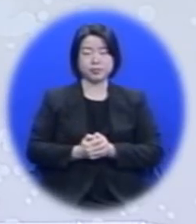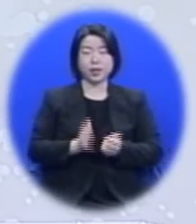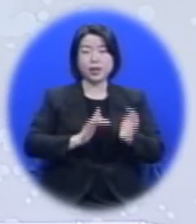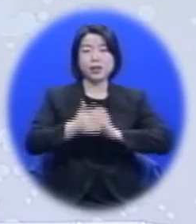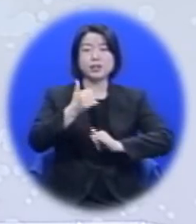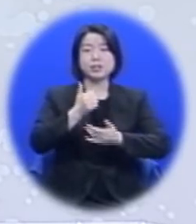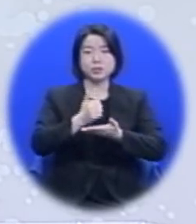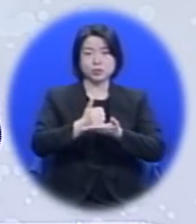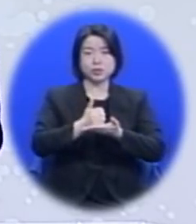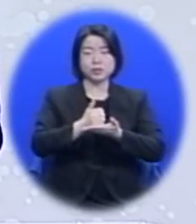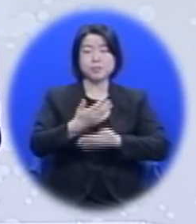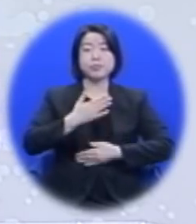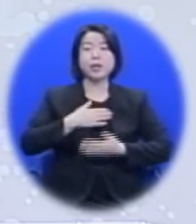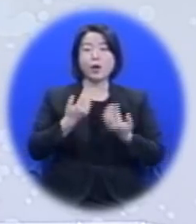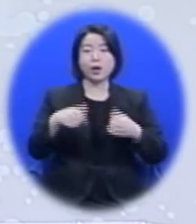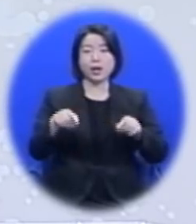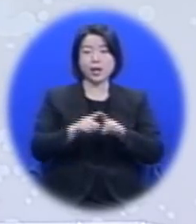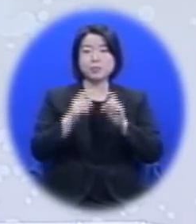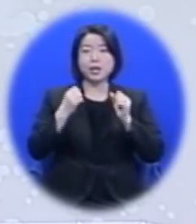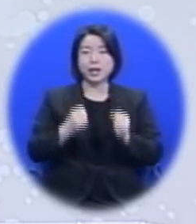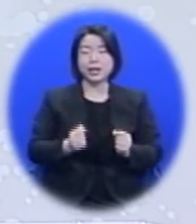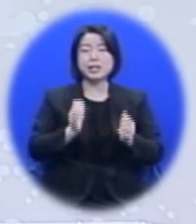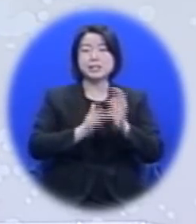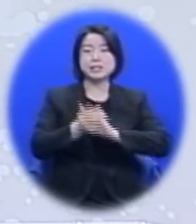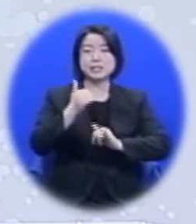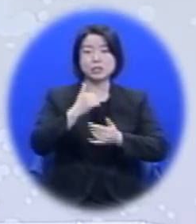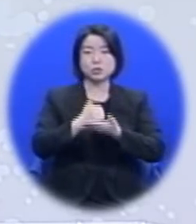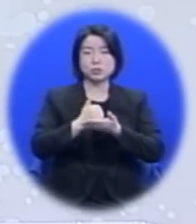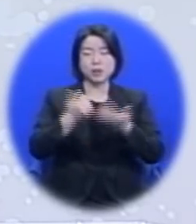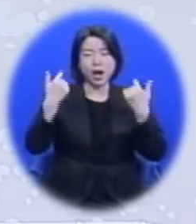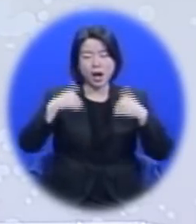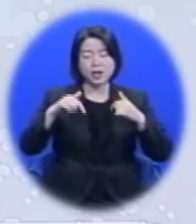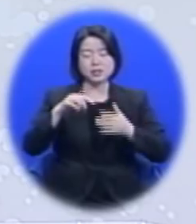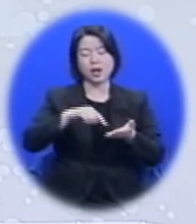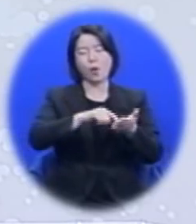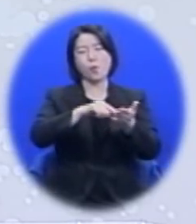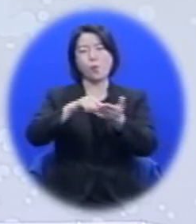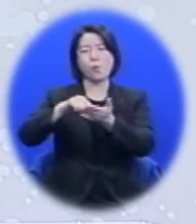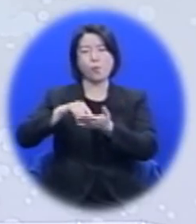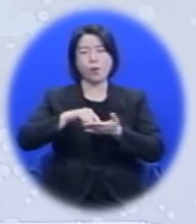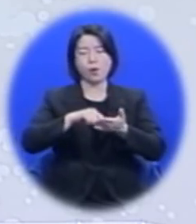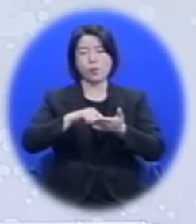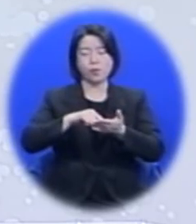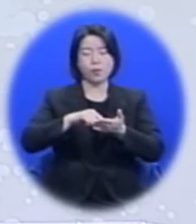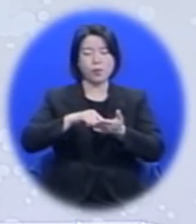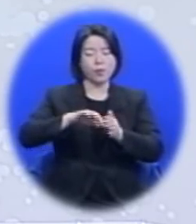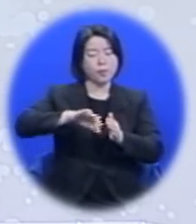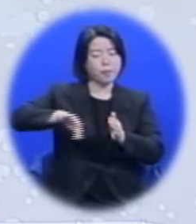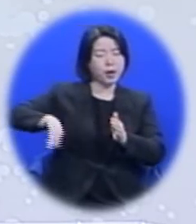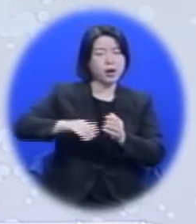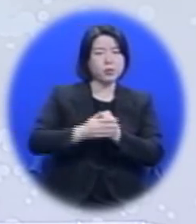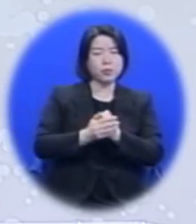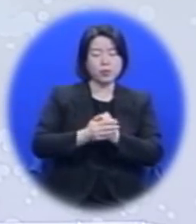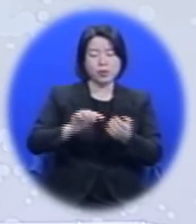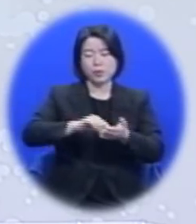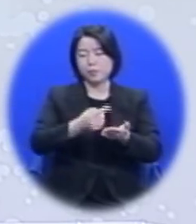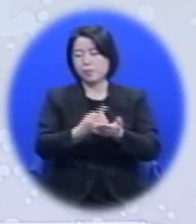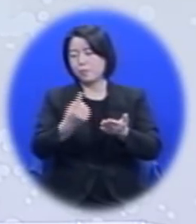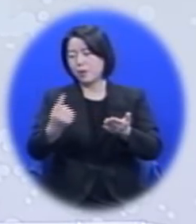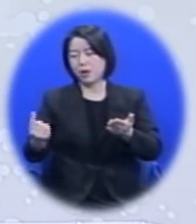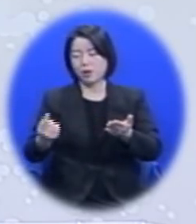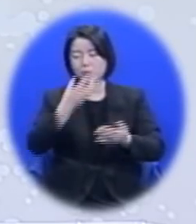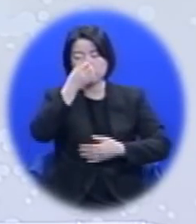예수님, 나와 함께 하시는 예수님은 늘 외로우시고 소외당하시고 따돌림 당하시고